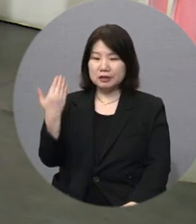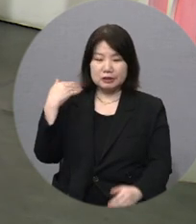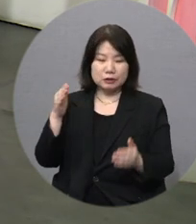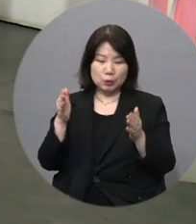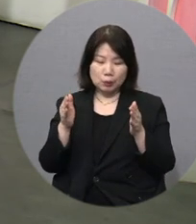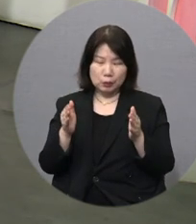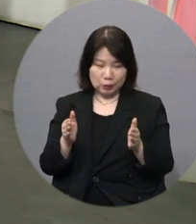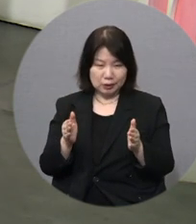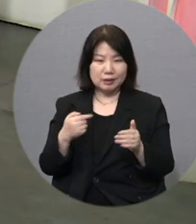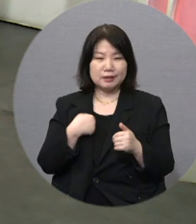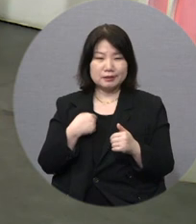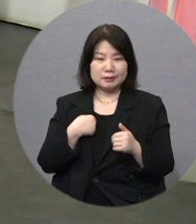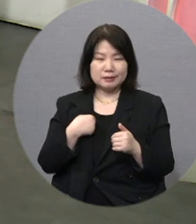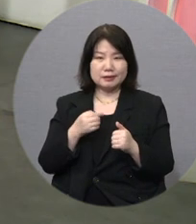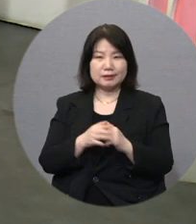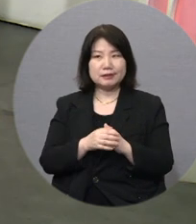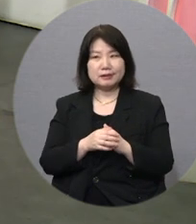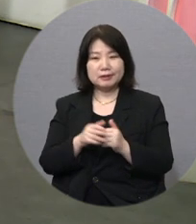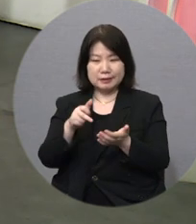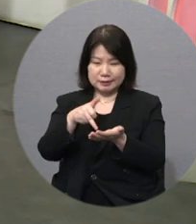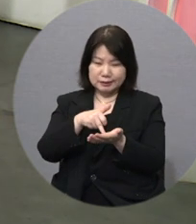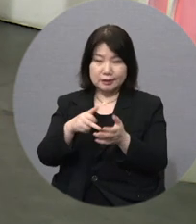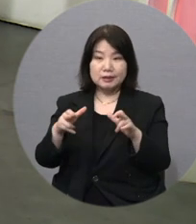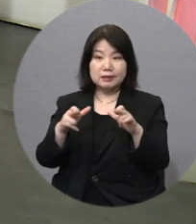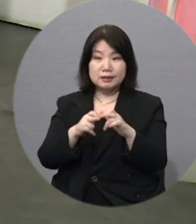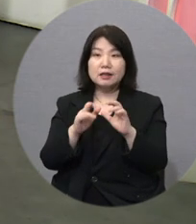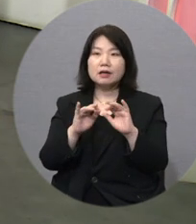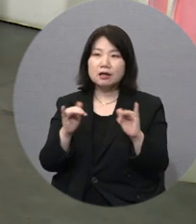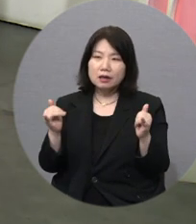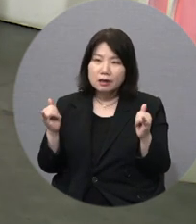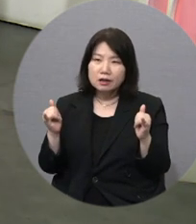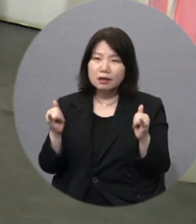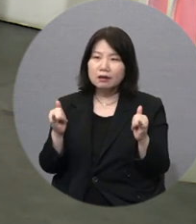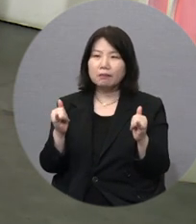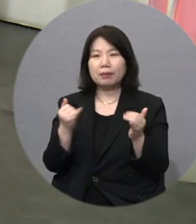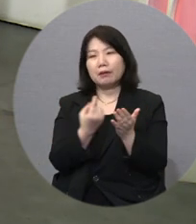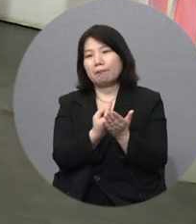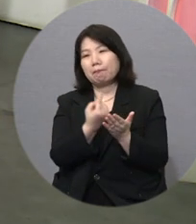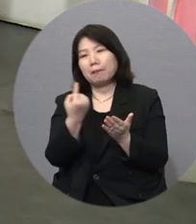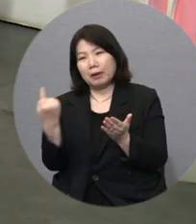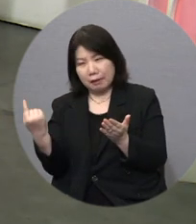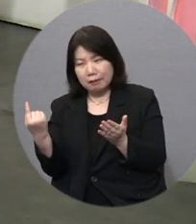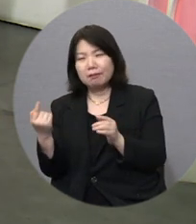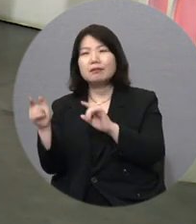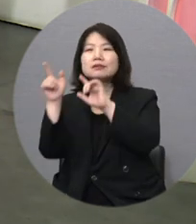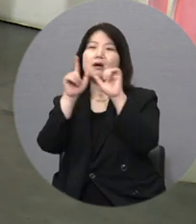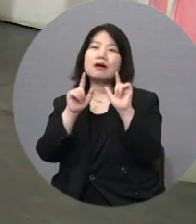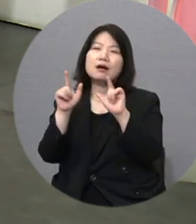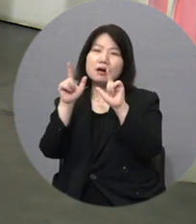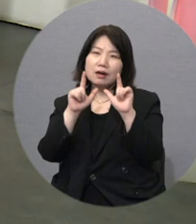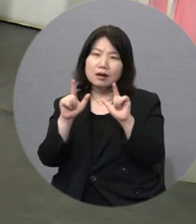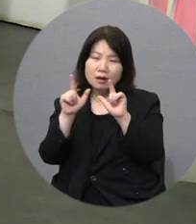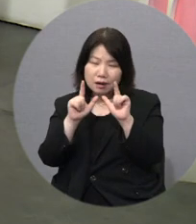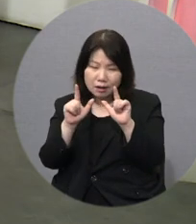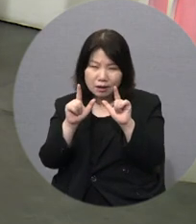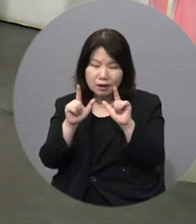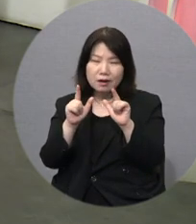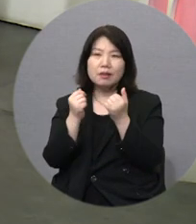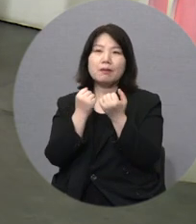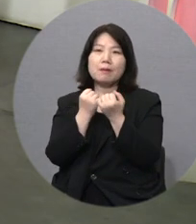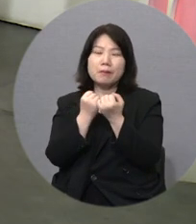그동안에 정신 장애인들이 끊임없이 소외돼 왔던 그 상황을 넘어서서 이제